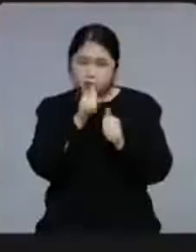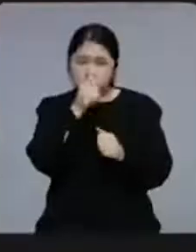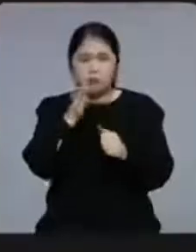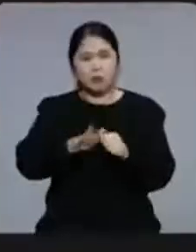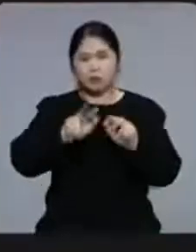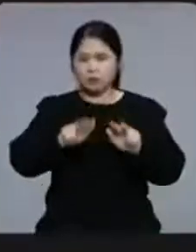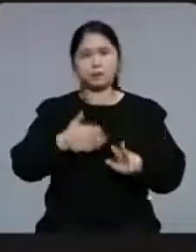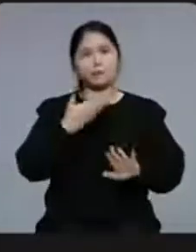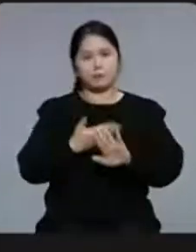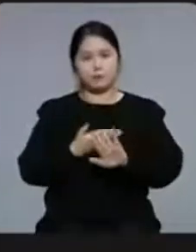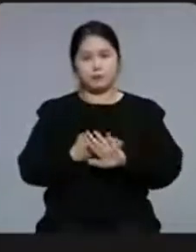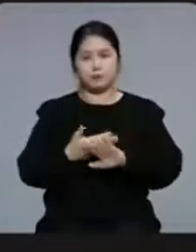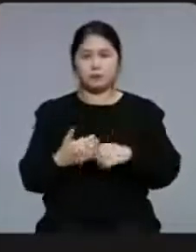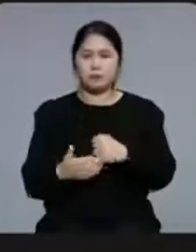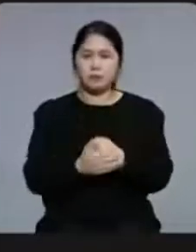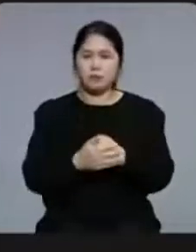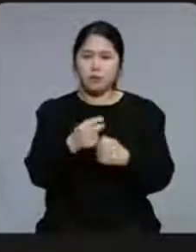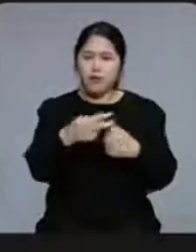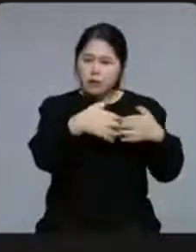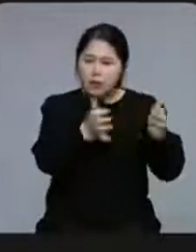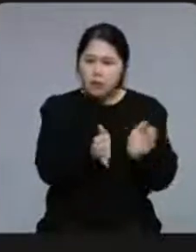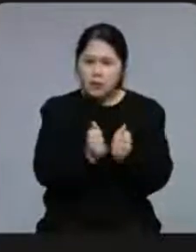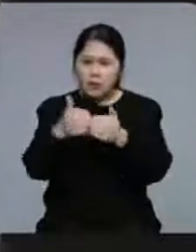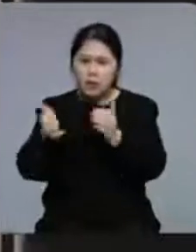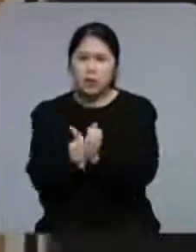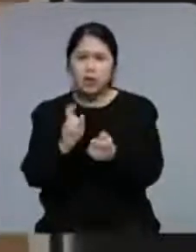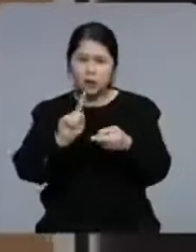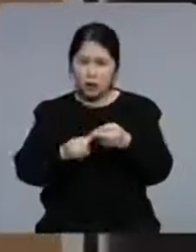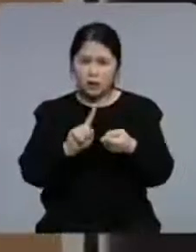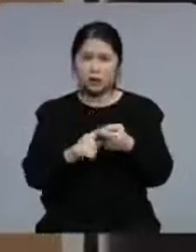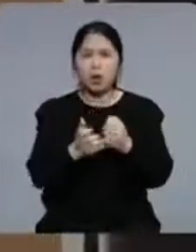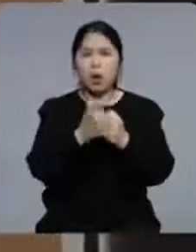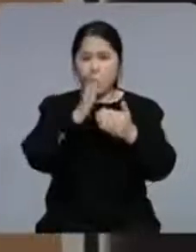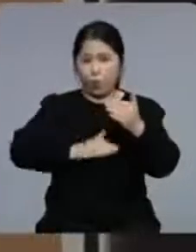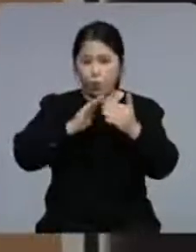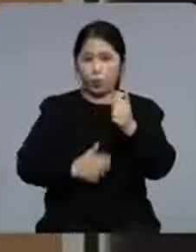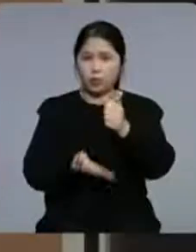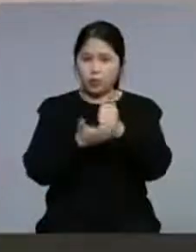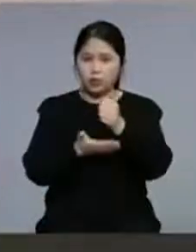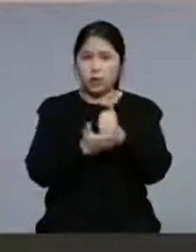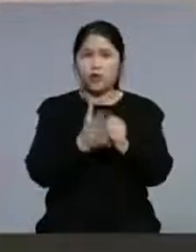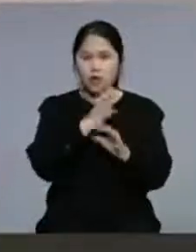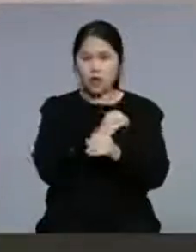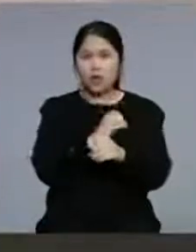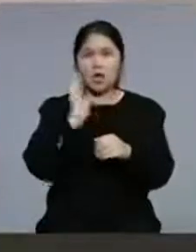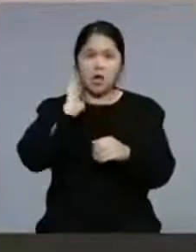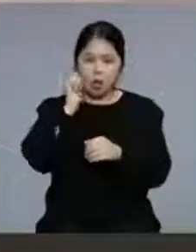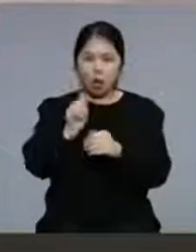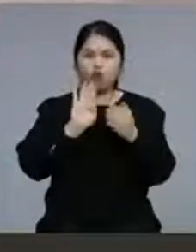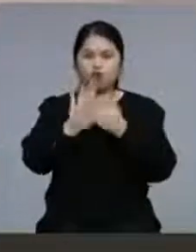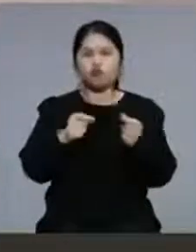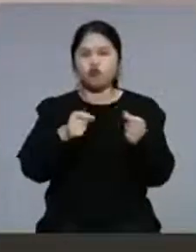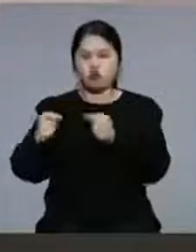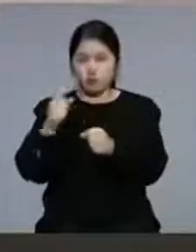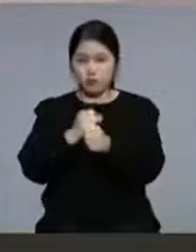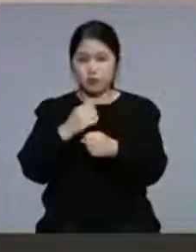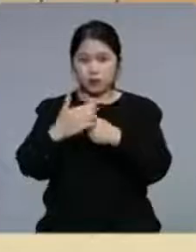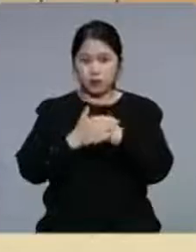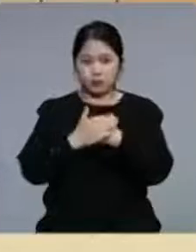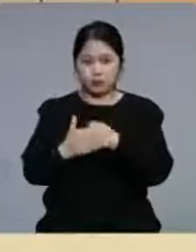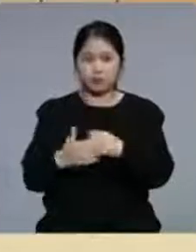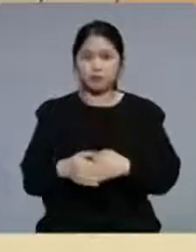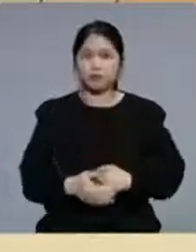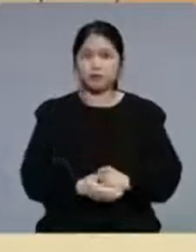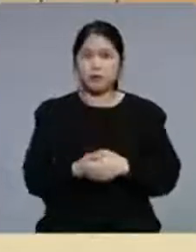다릅니다. 거대 양당이 사실상 지방선거 공천 일정을 대선 이후로 미뤘기 때문입니다.